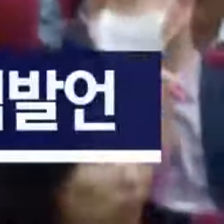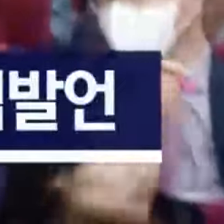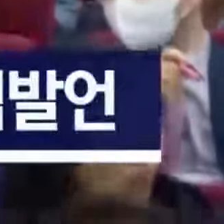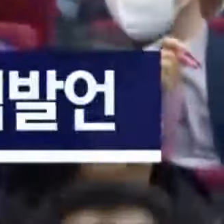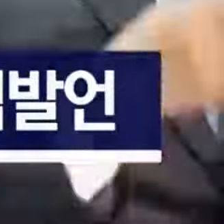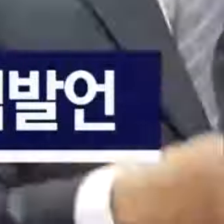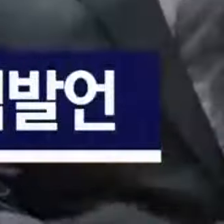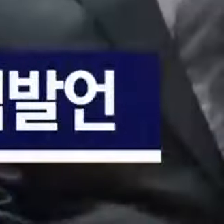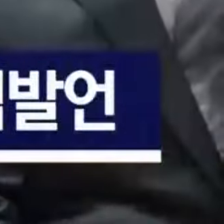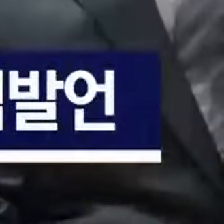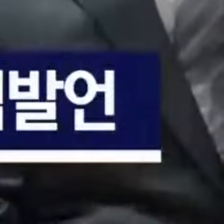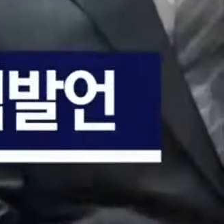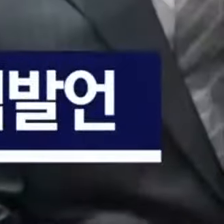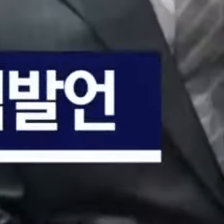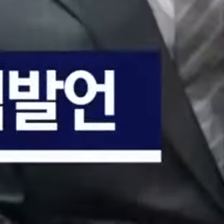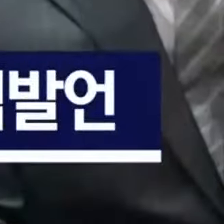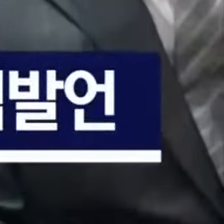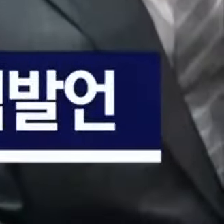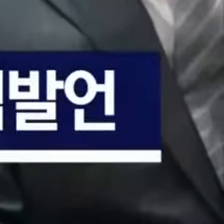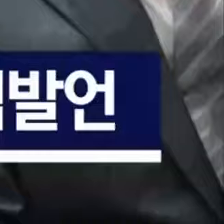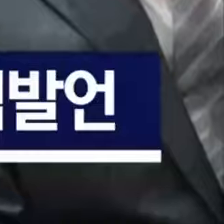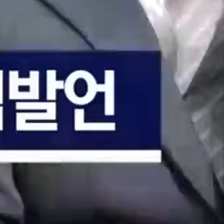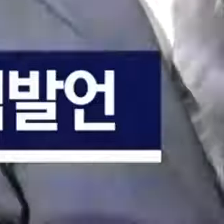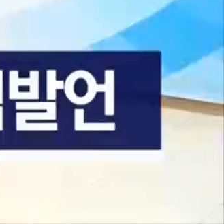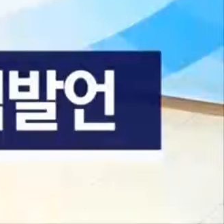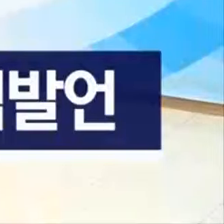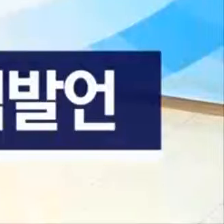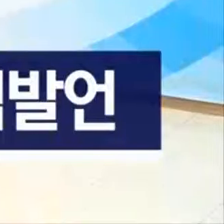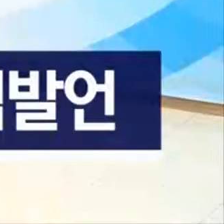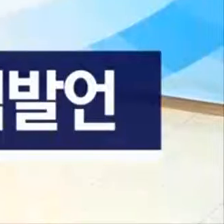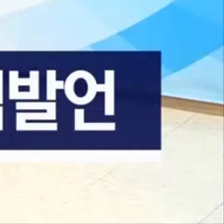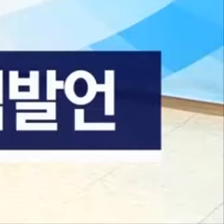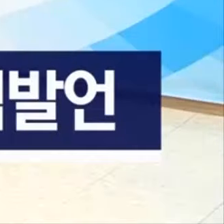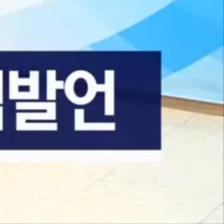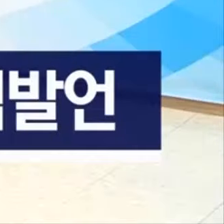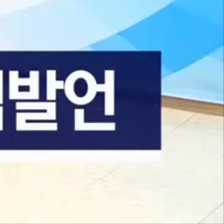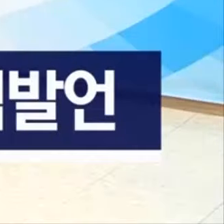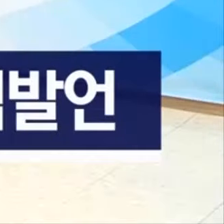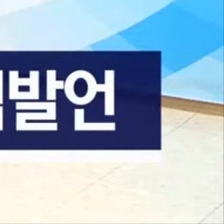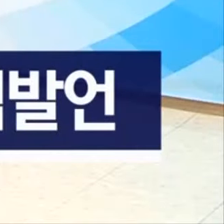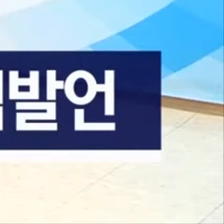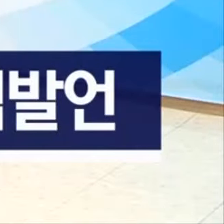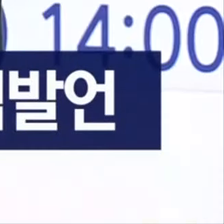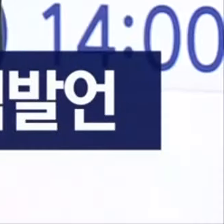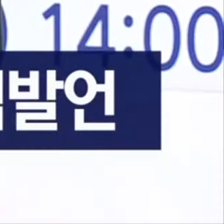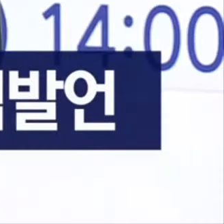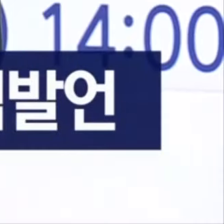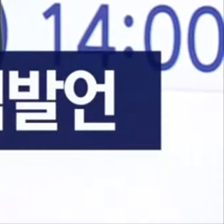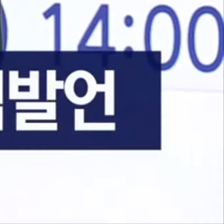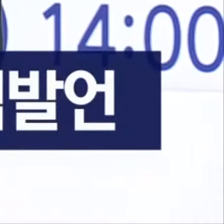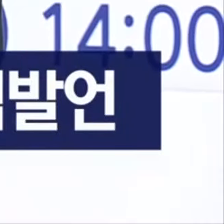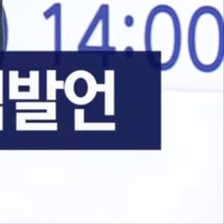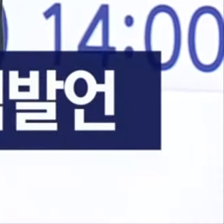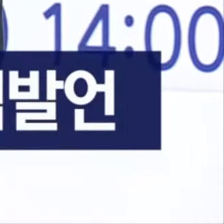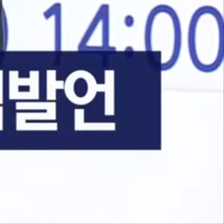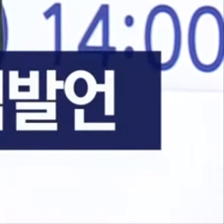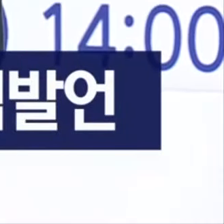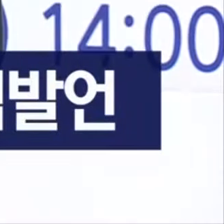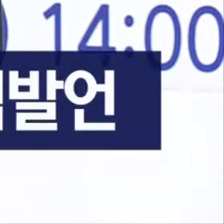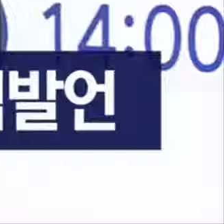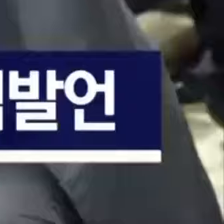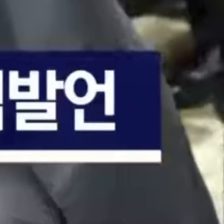토론회에 참석한 강기정 광주광역시장은 대화를 거부하는 김산 무안군수의 날을 세웠고 대화 후에도